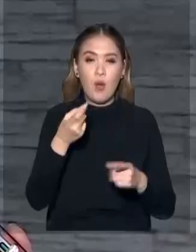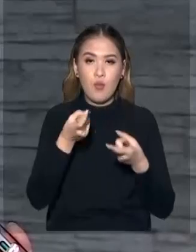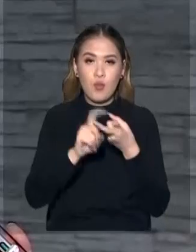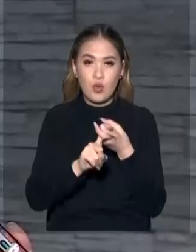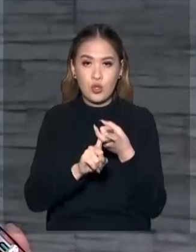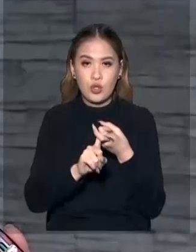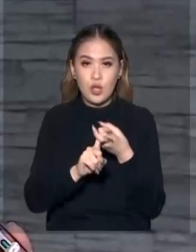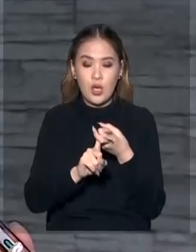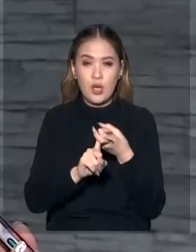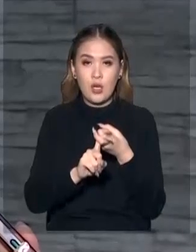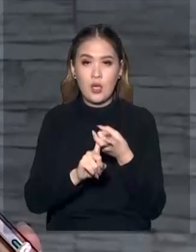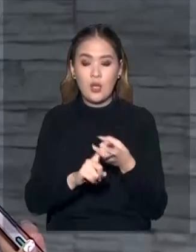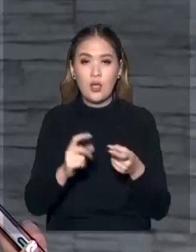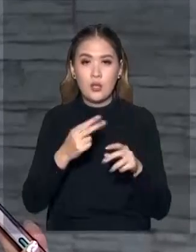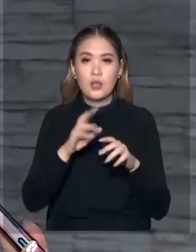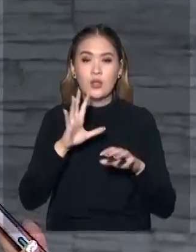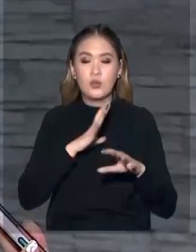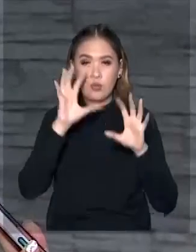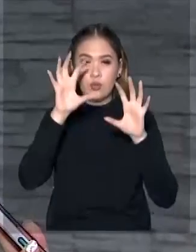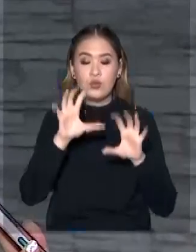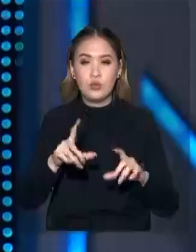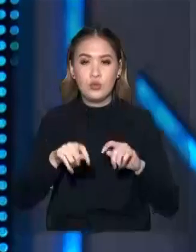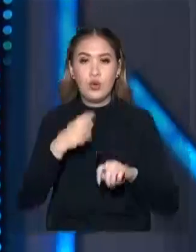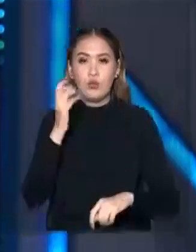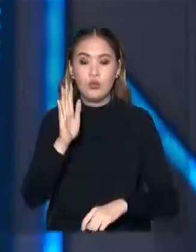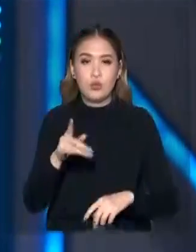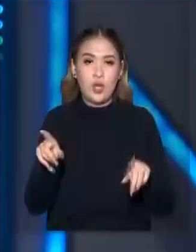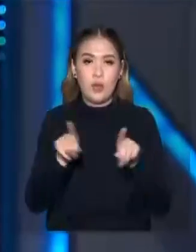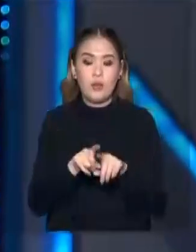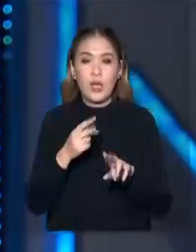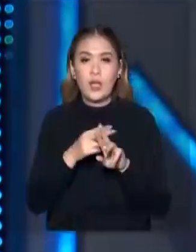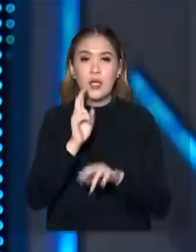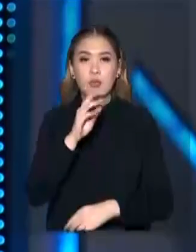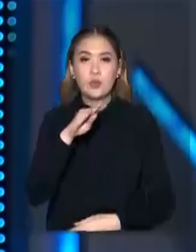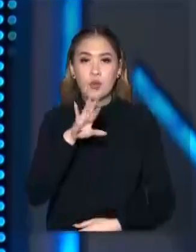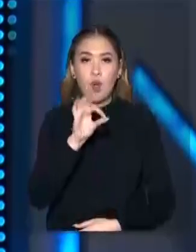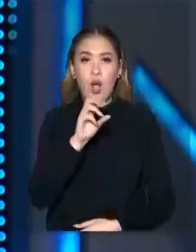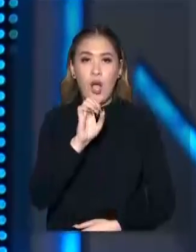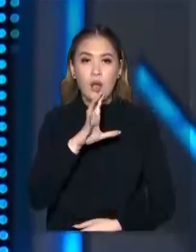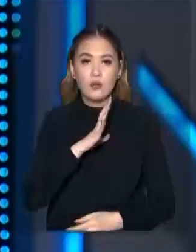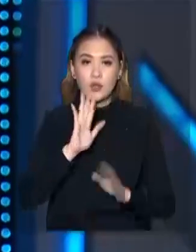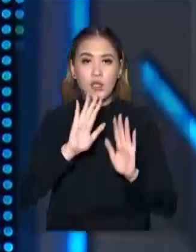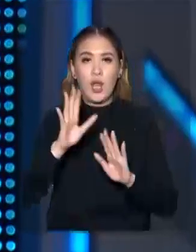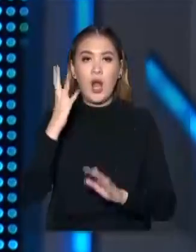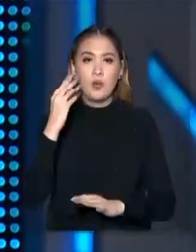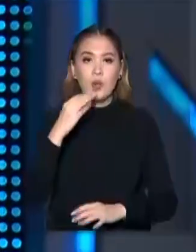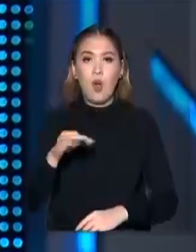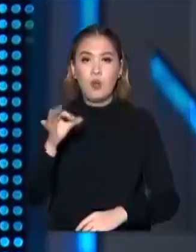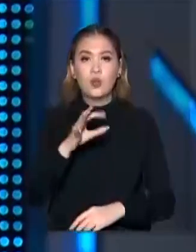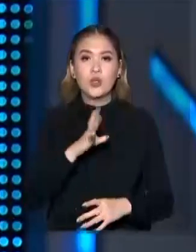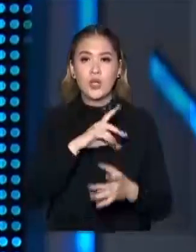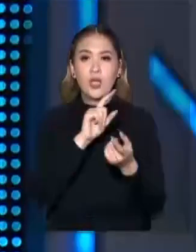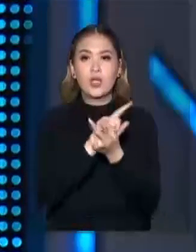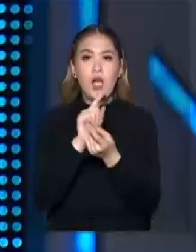ол заң бұзушылық болып табылады. Қасым Жомарт Тоқаевтың жақтастары Алматы облысында бірқатар